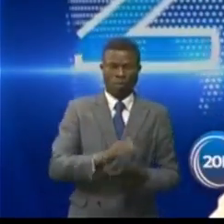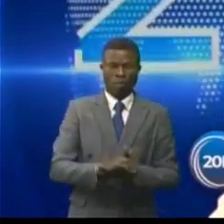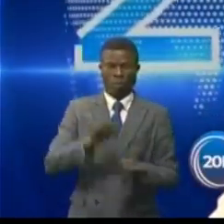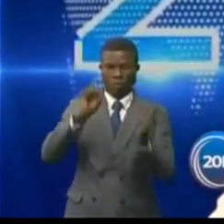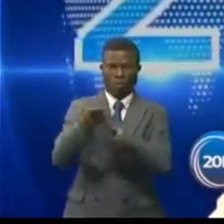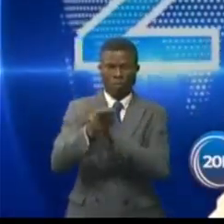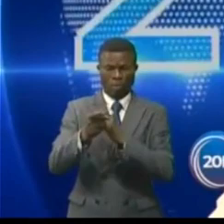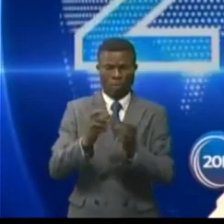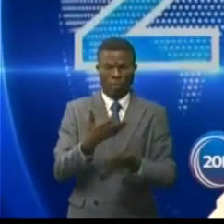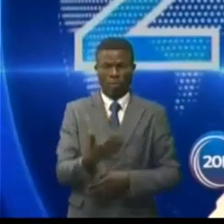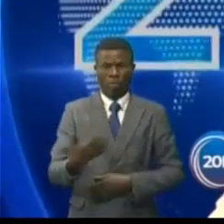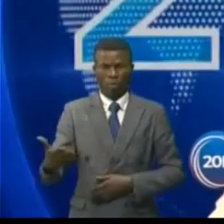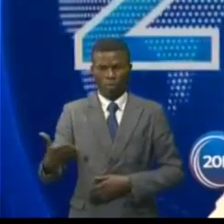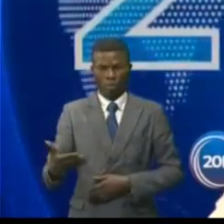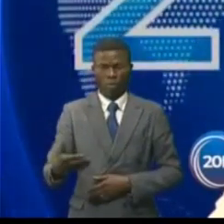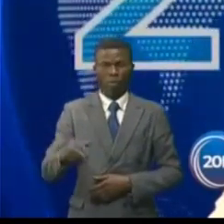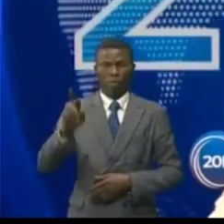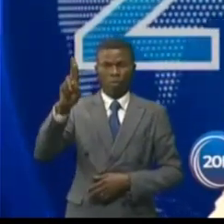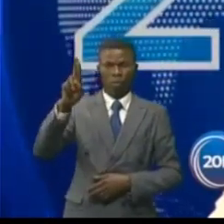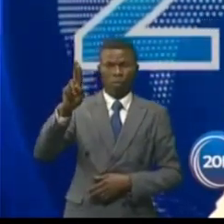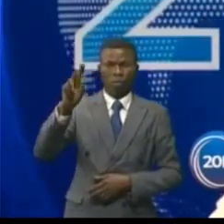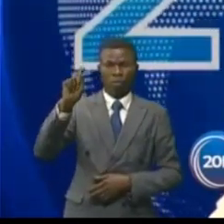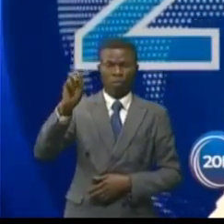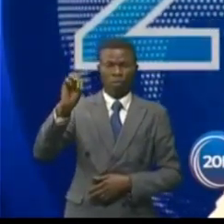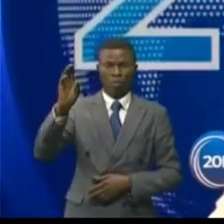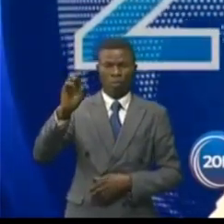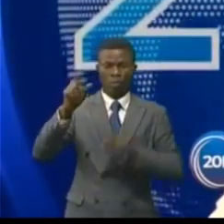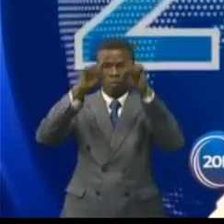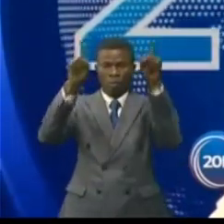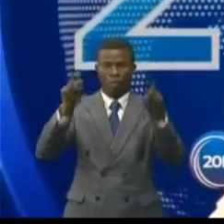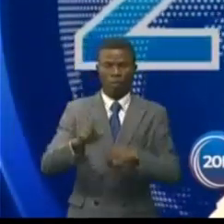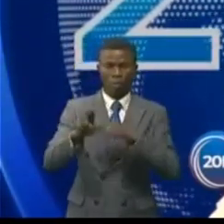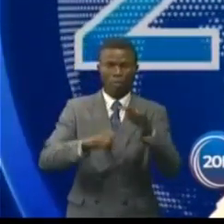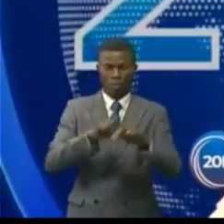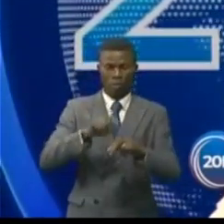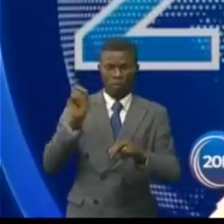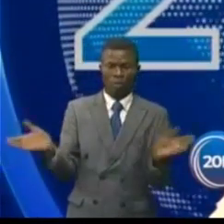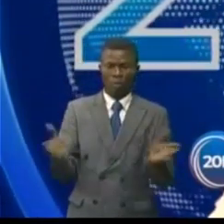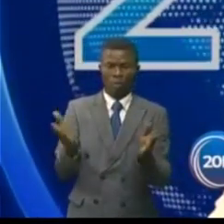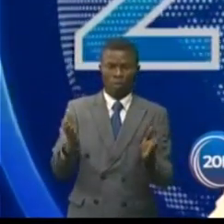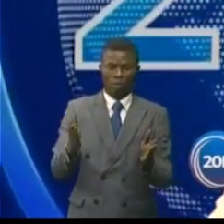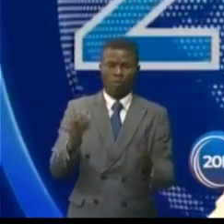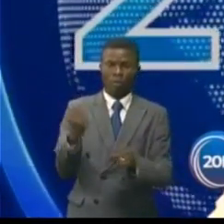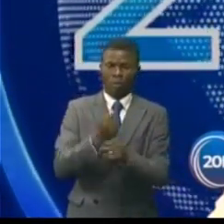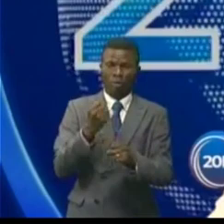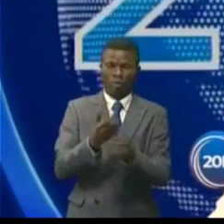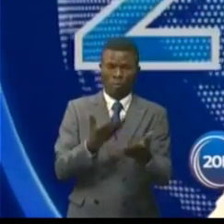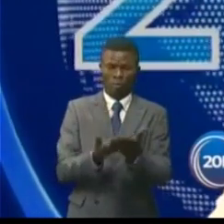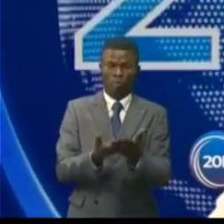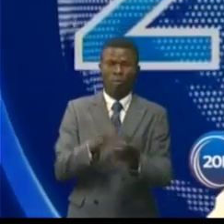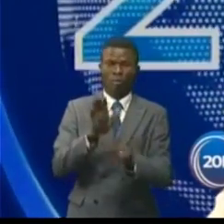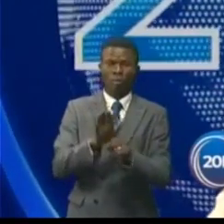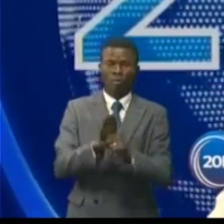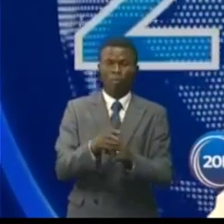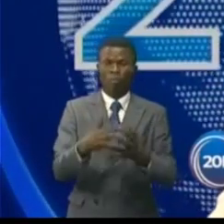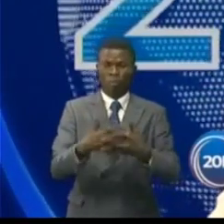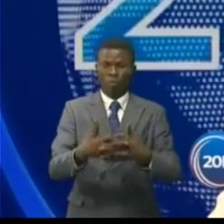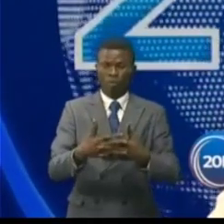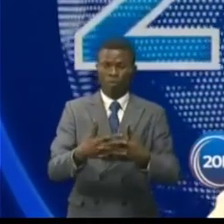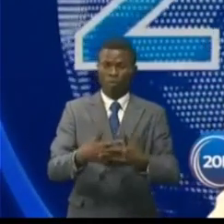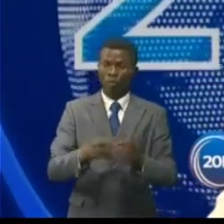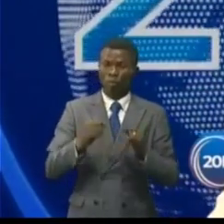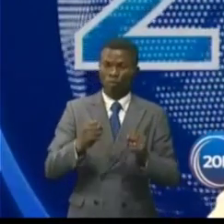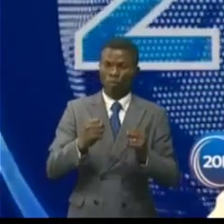Modernisation des équipements de la RTNC. La télévision nationale veut renforcer sa couverture avec du matériel résistant